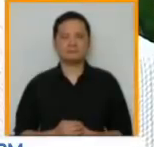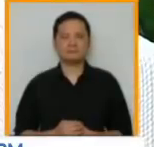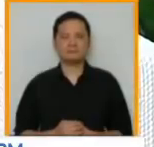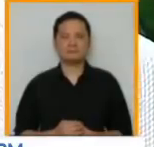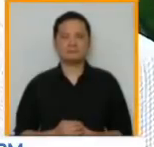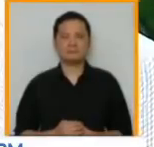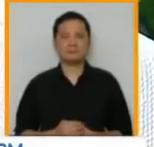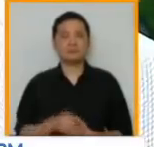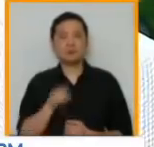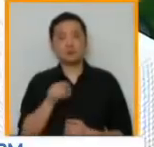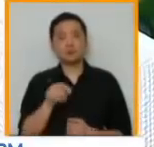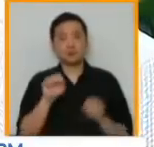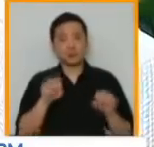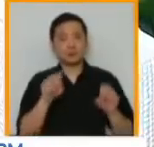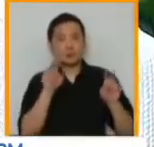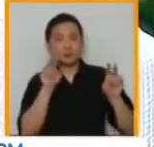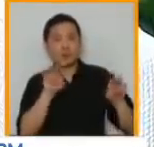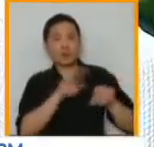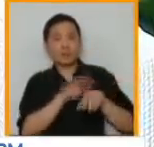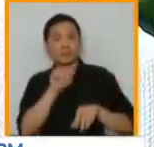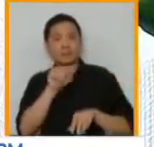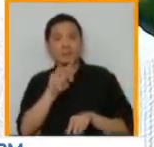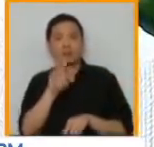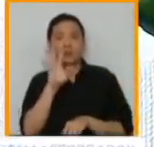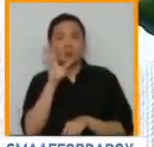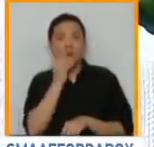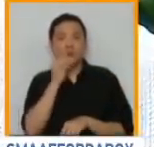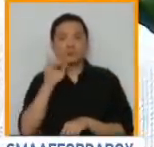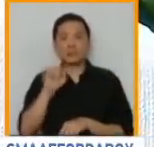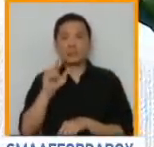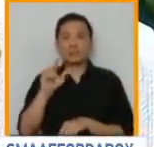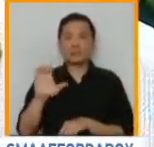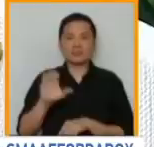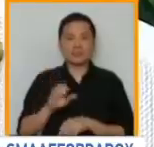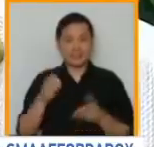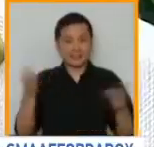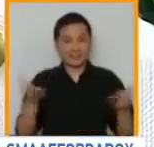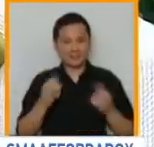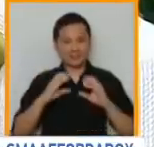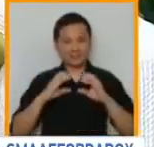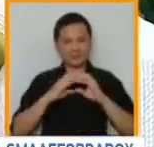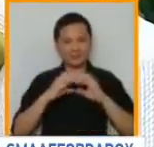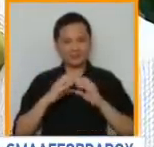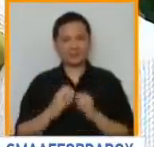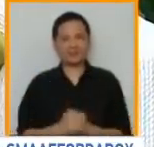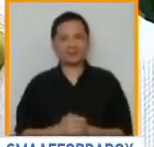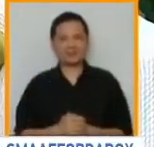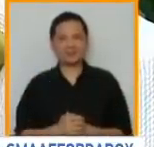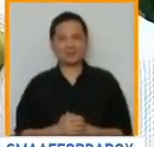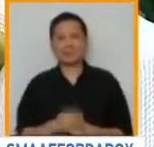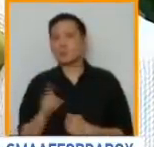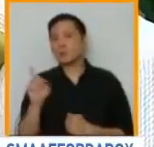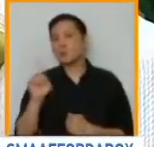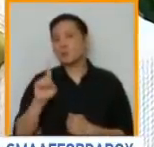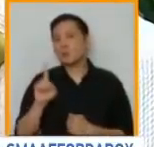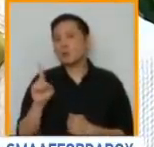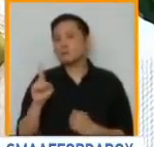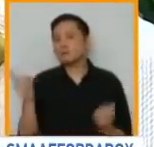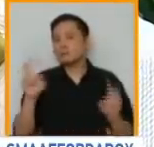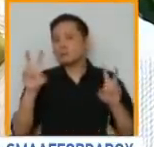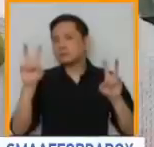John Lloyd Cruz at mangyayari yan dito sa Kapuso Network. Ano nga ba ang mga dapat abangan sa kanya? Panoorin natin